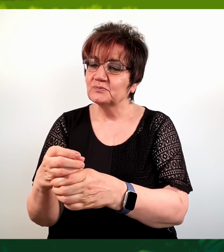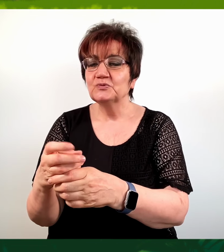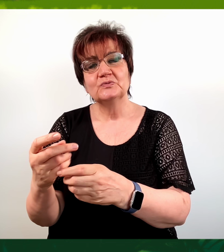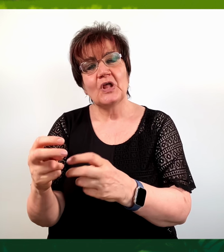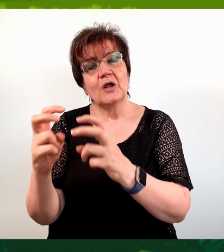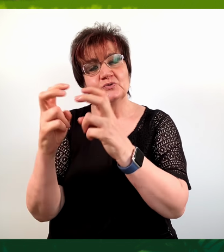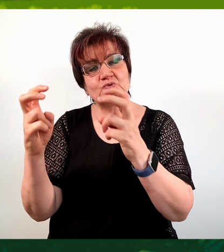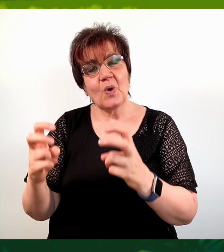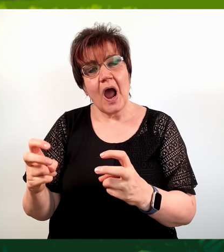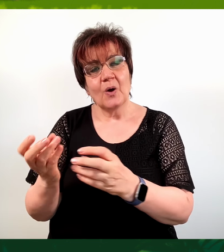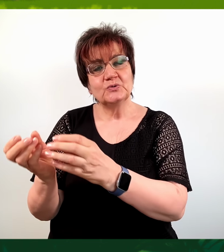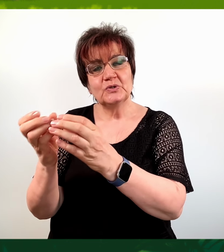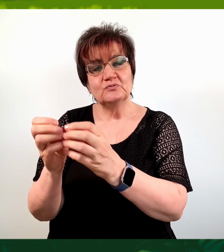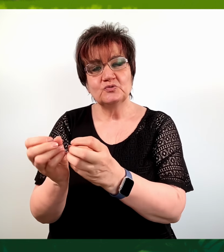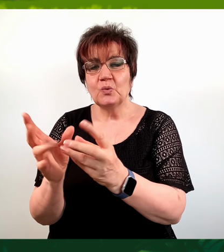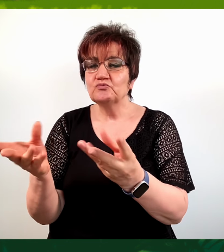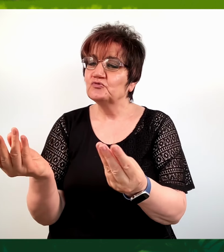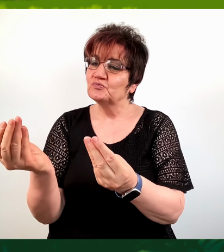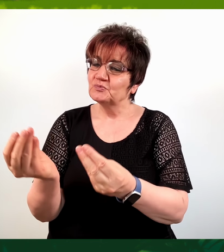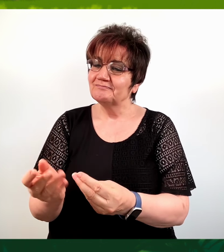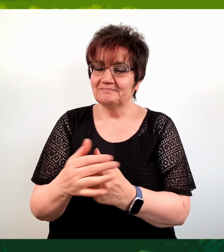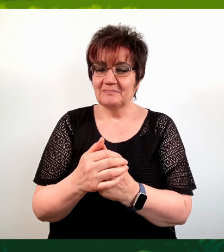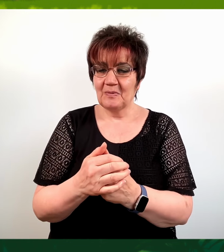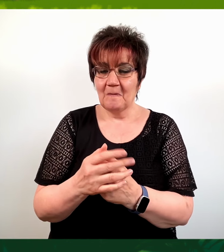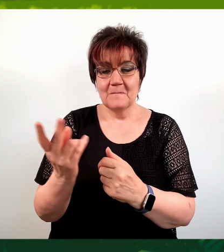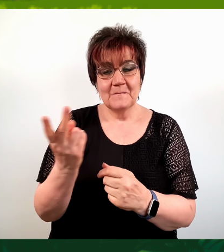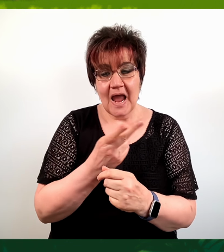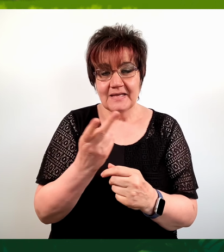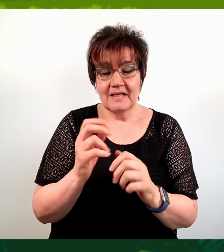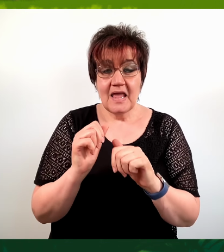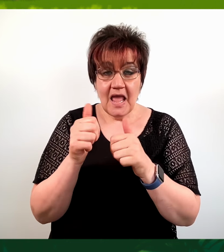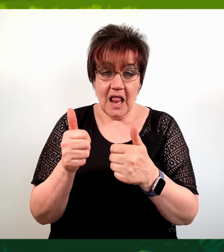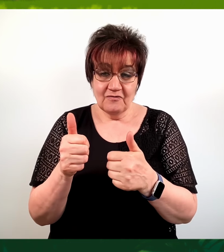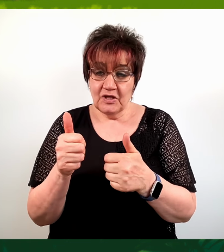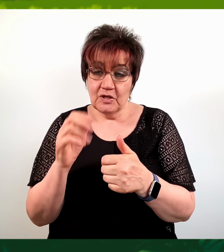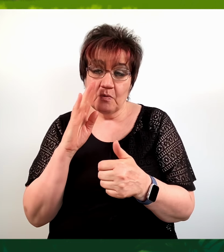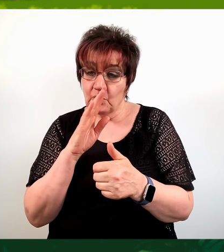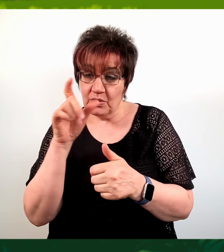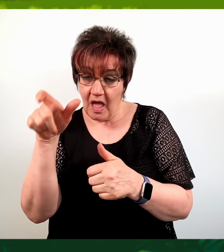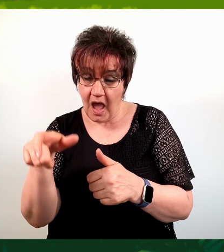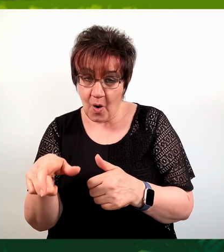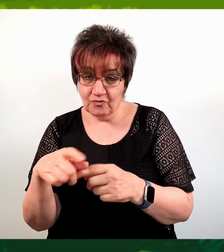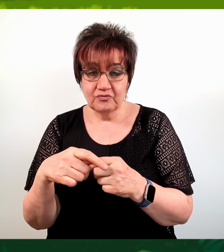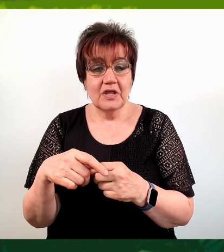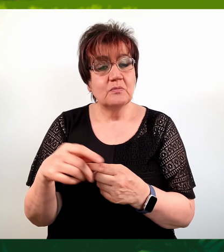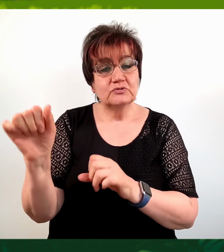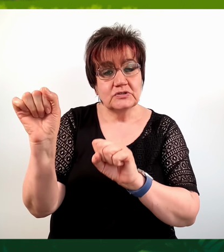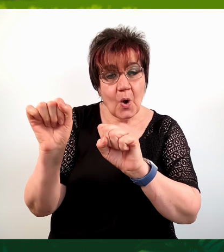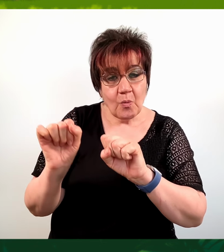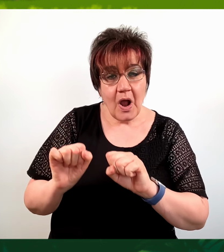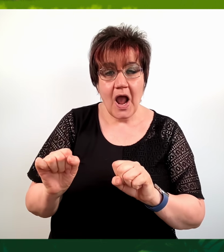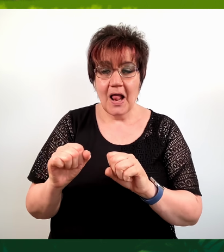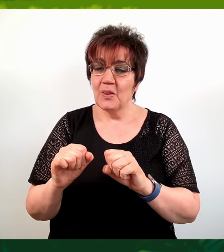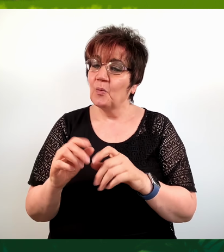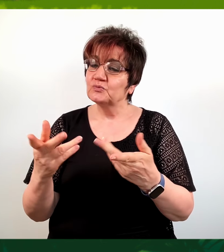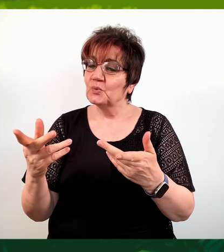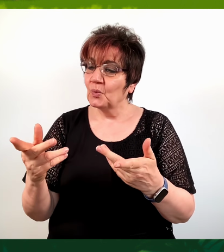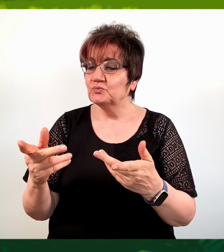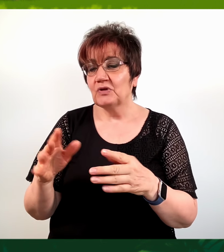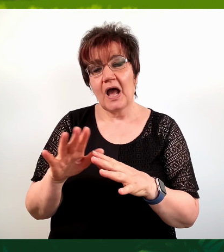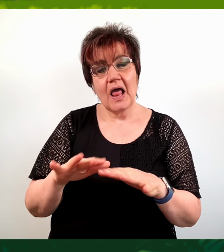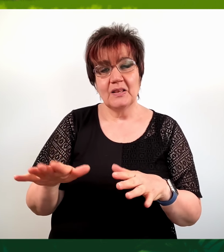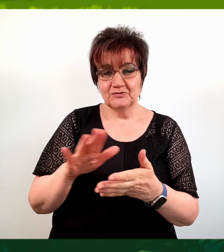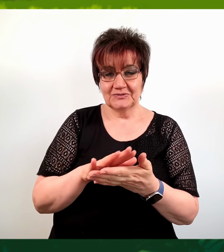Beide halfen der Mutter, die kleine Hütte rein und sauber zu halten. Auch waren sie von großer Freundlichkeit